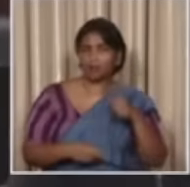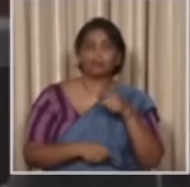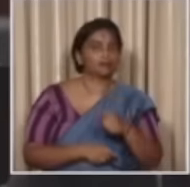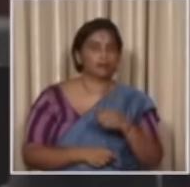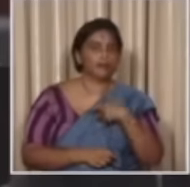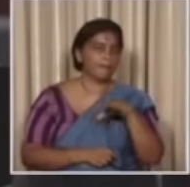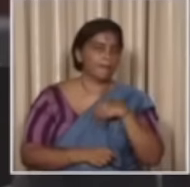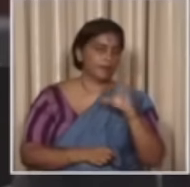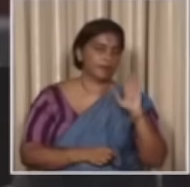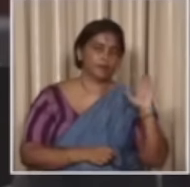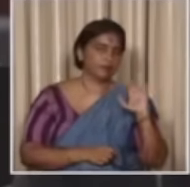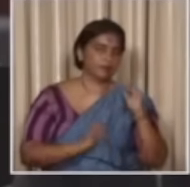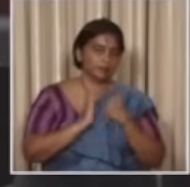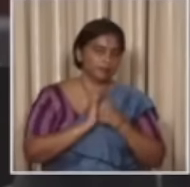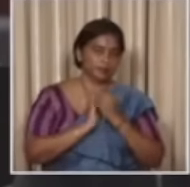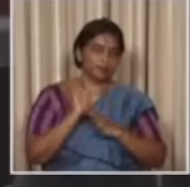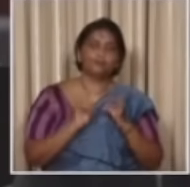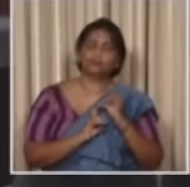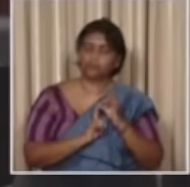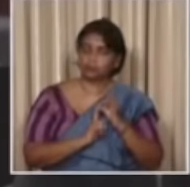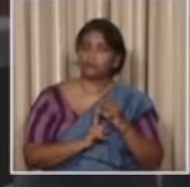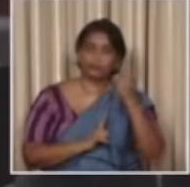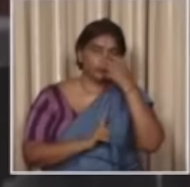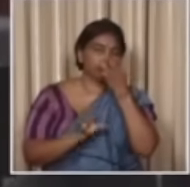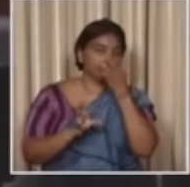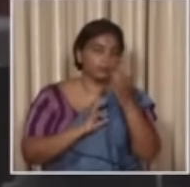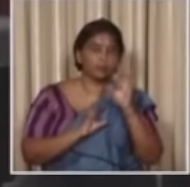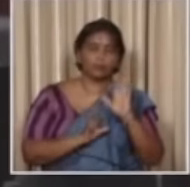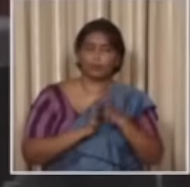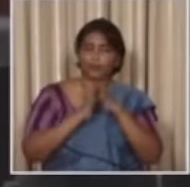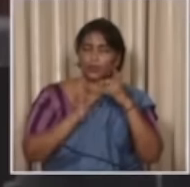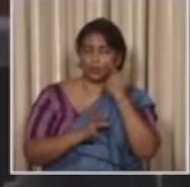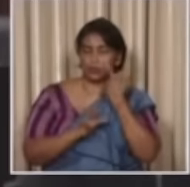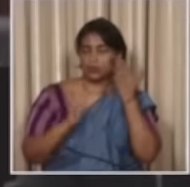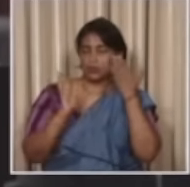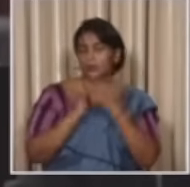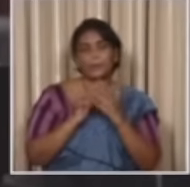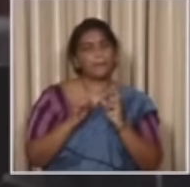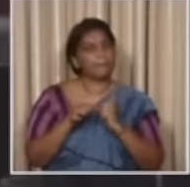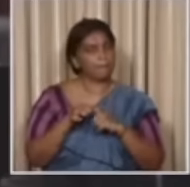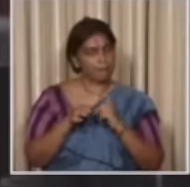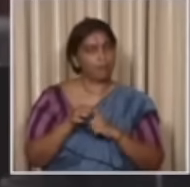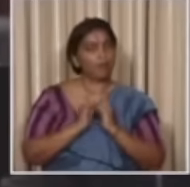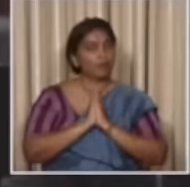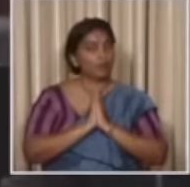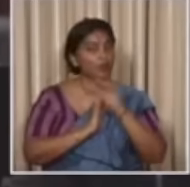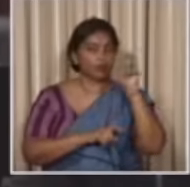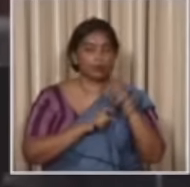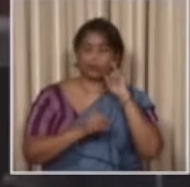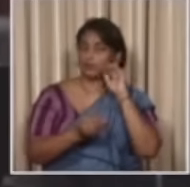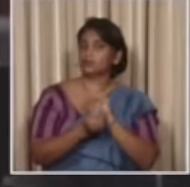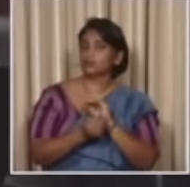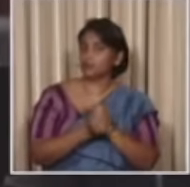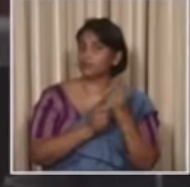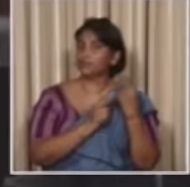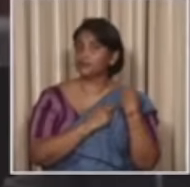ඒකට එකඟ නැහැ ගරු මුලාසන අරුඩ මන්ත්‍රීතුමනි. පාස්කු ප්‍රහාරය කියන අතිශයම සංවේදී ප්‍රශ්නයක්. බෞද්ධයන් ආරක්ෂාව